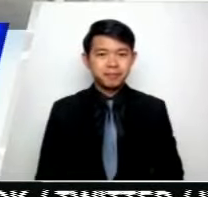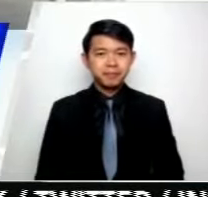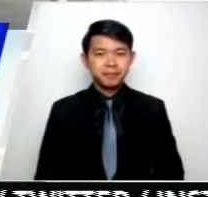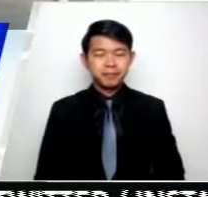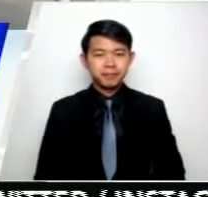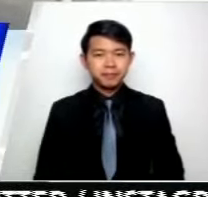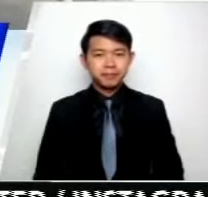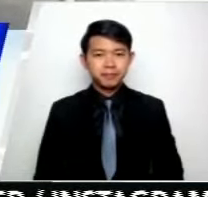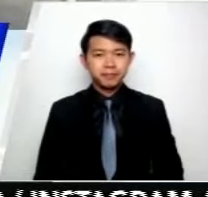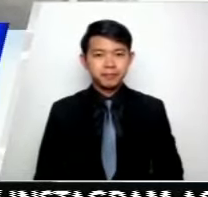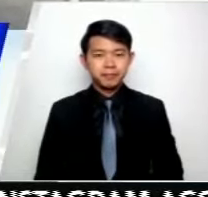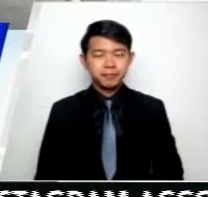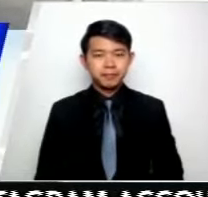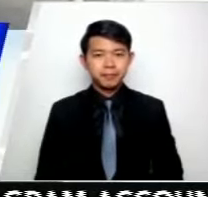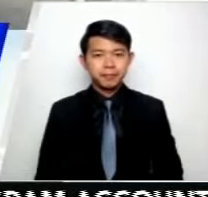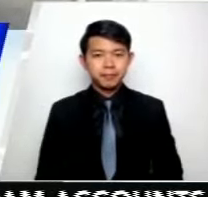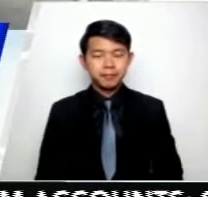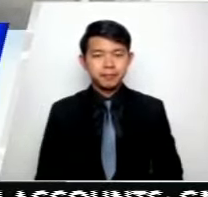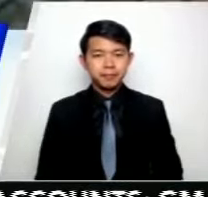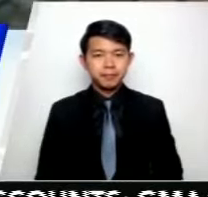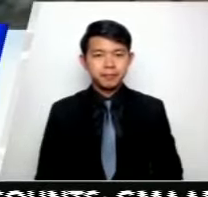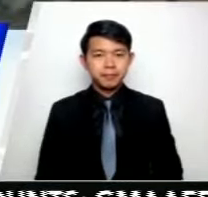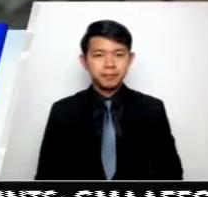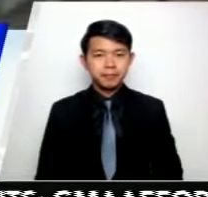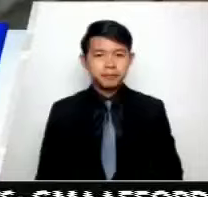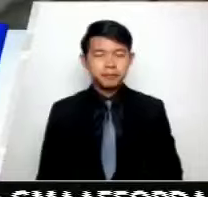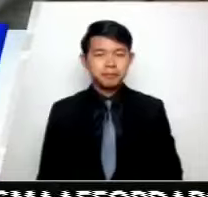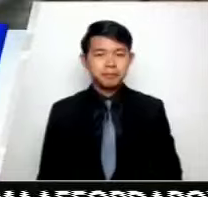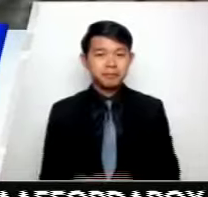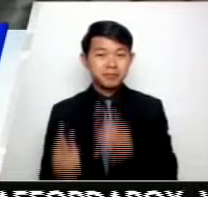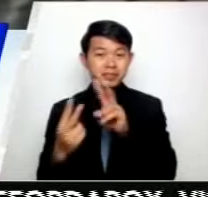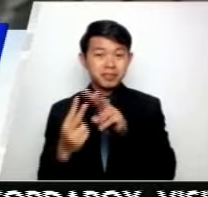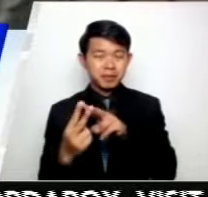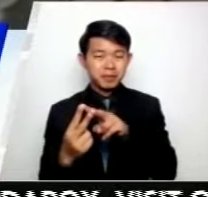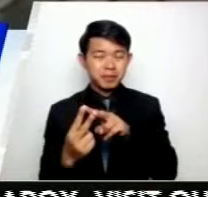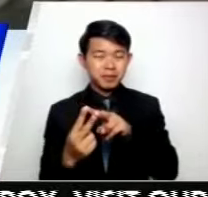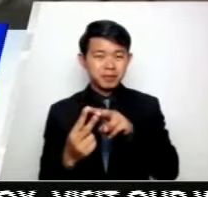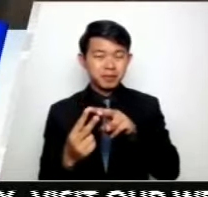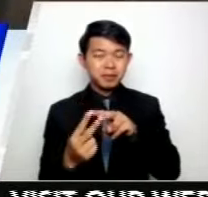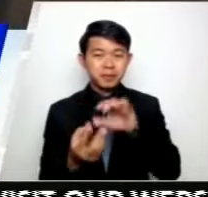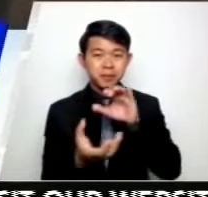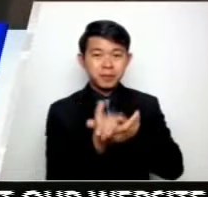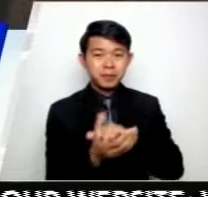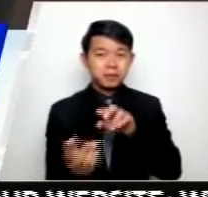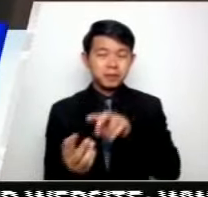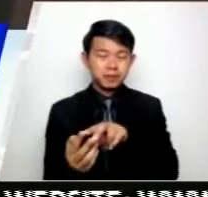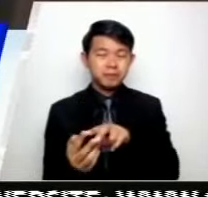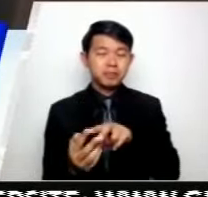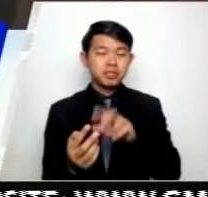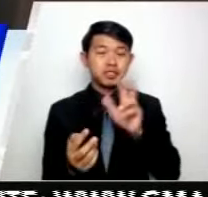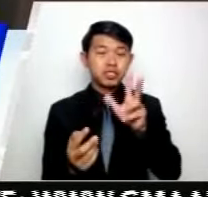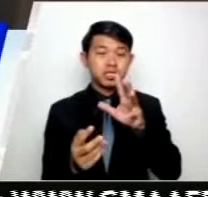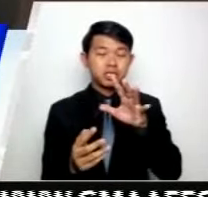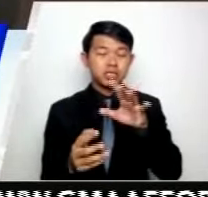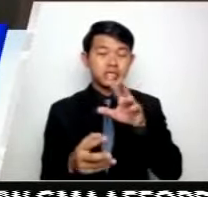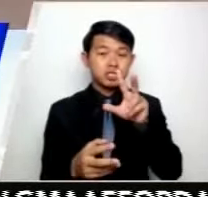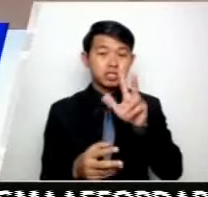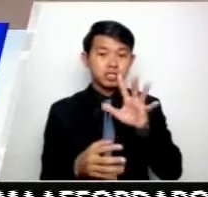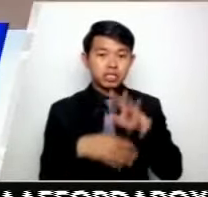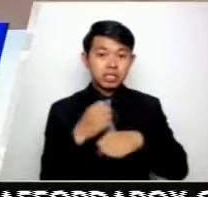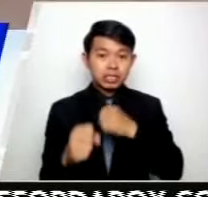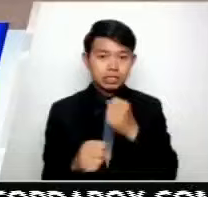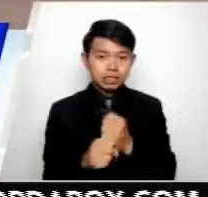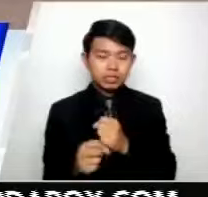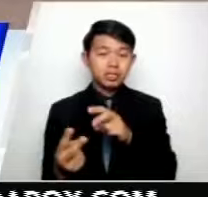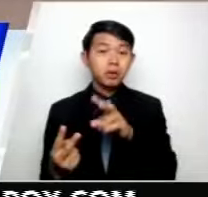Naging madugo magkatapos ng 30 taong pag-asama ng mag-asawa sa Saraga, Iloilo. Namatay ang 62-anyos na mister